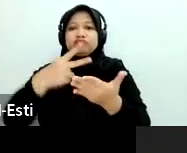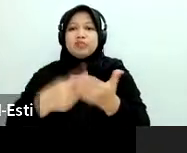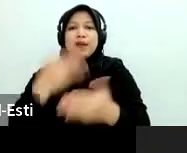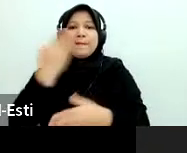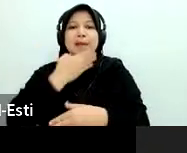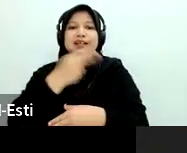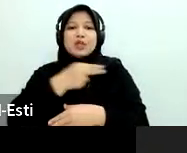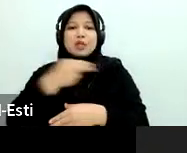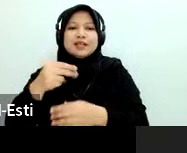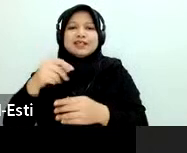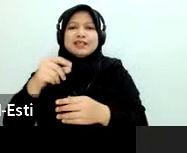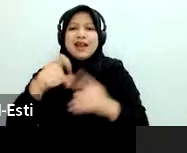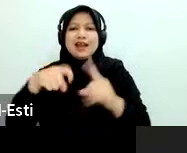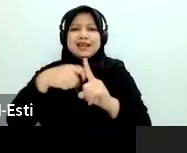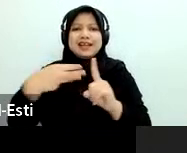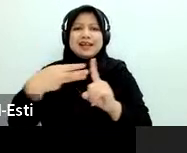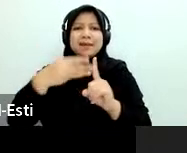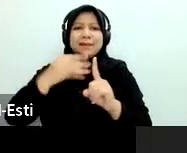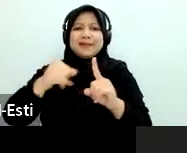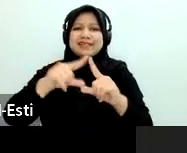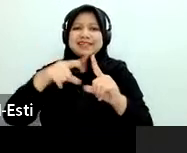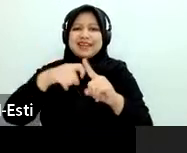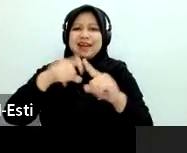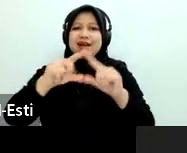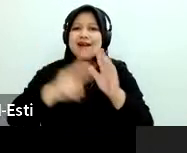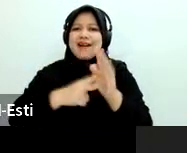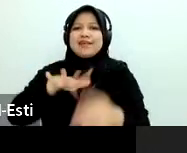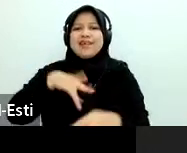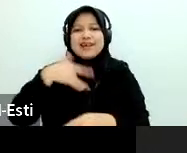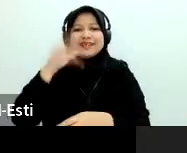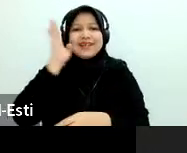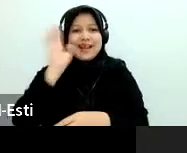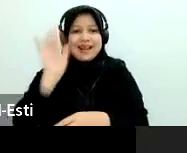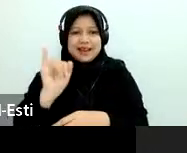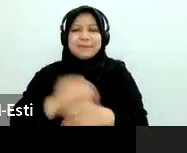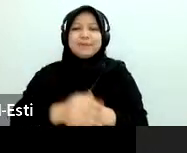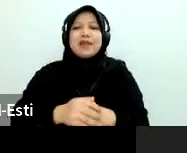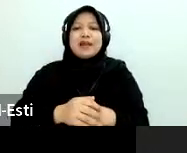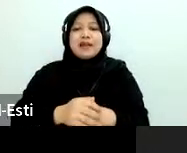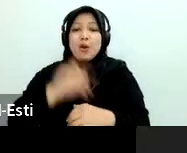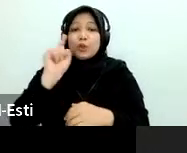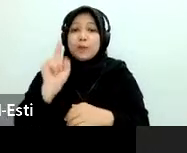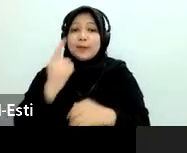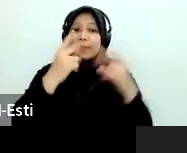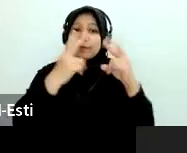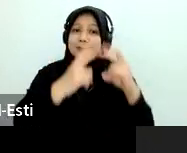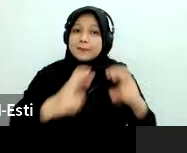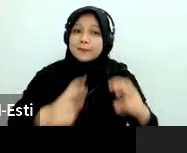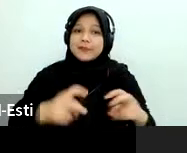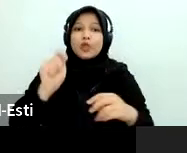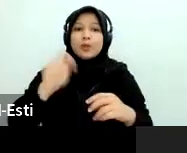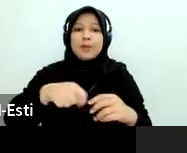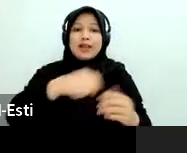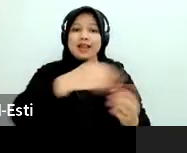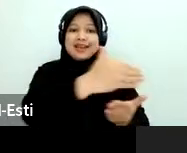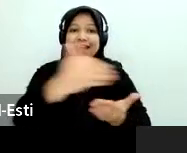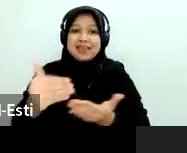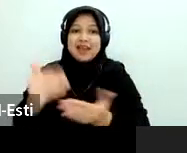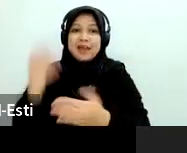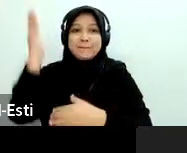menelusuri awal mula kata kebijakan saya menggunakan data-data ini